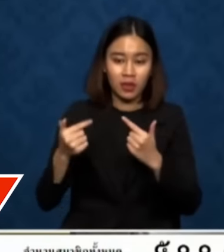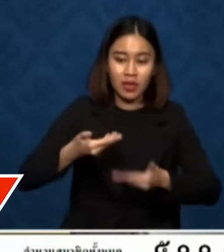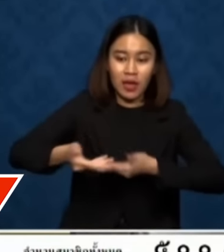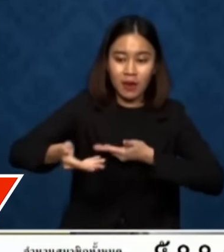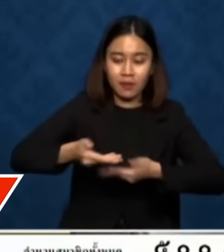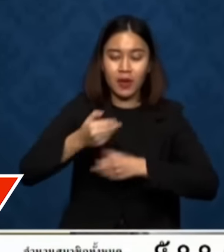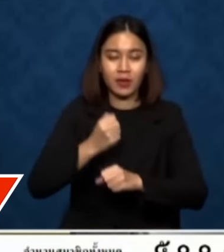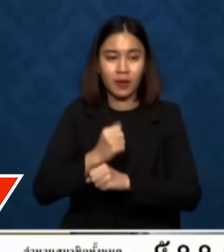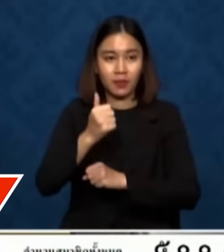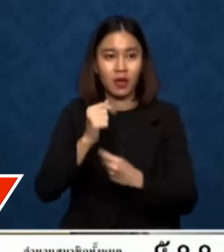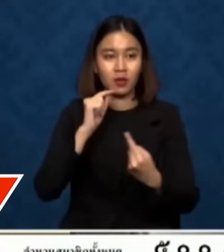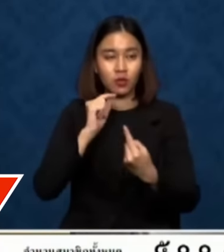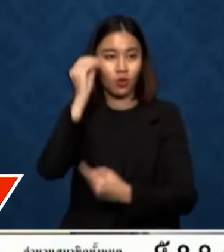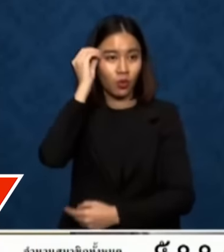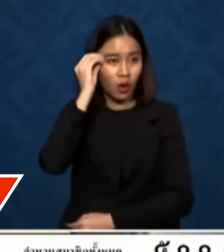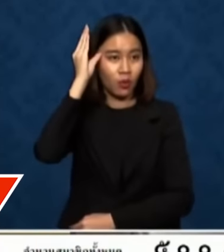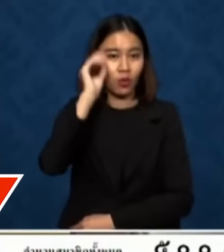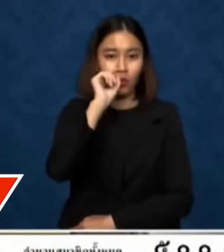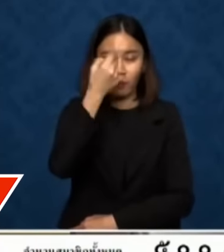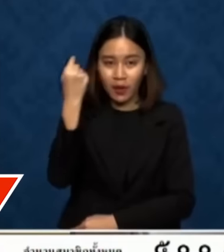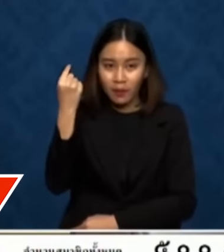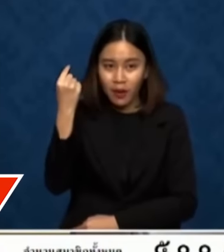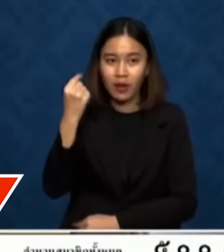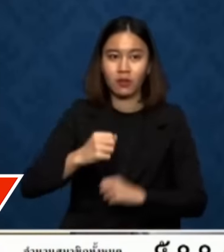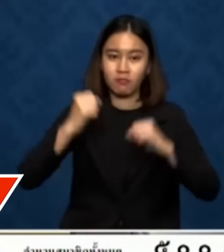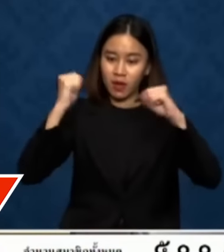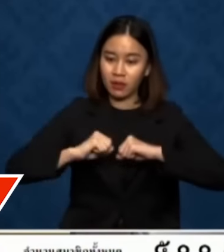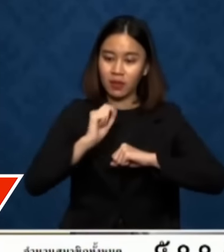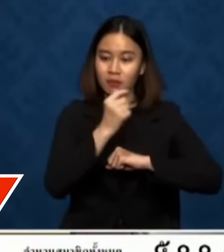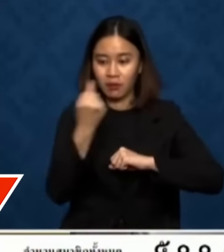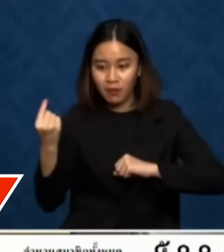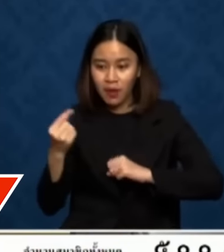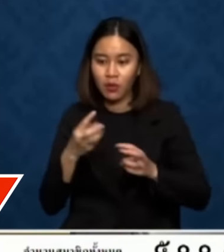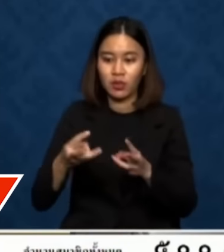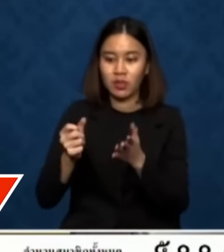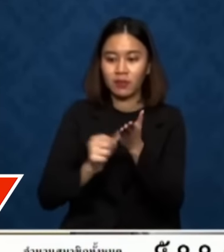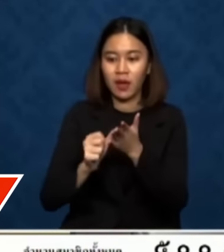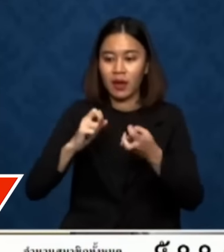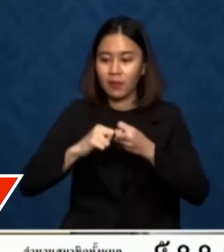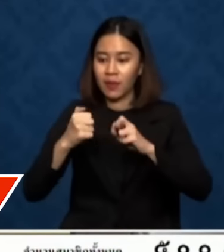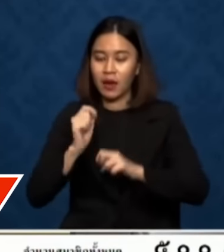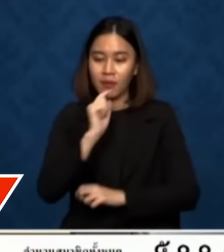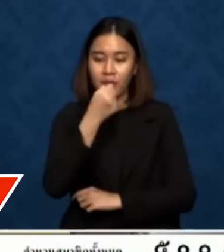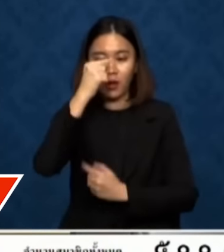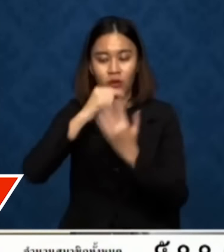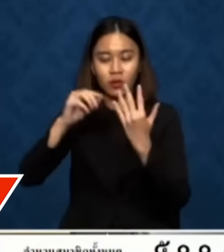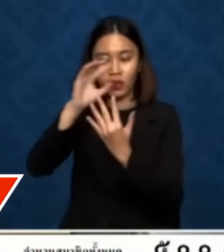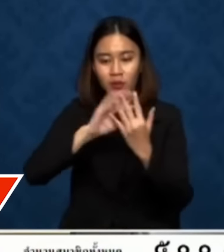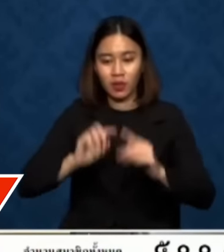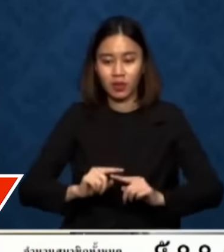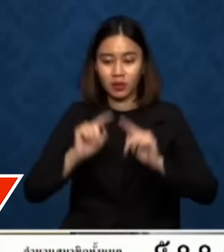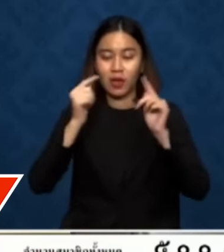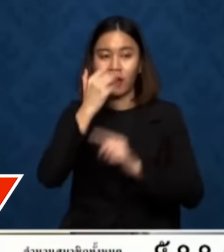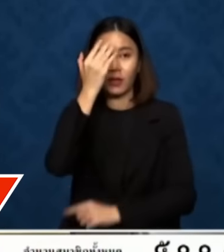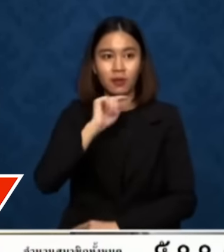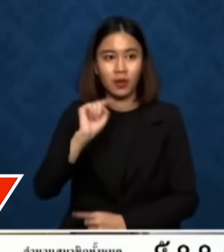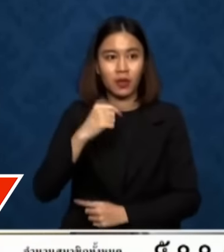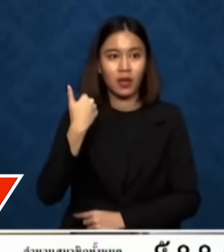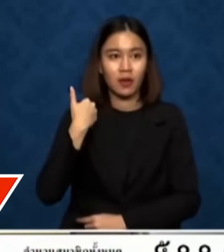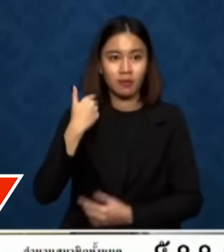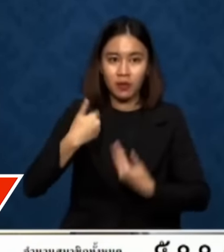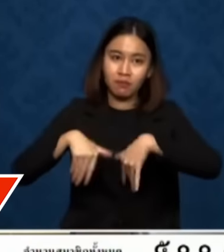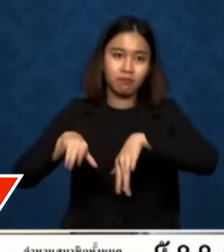ได้ค่ะนำไปสู่ความรู้ใหม่นำไปสู่ฉันทามติใหม่ๆและทางออกใหม่ๆของประเทศไทยแต่เมื่อไหร่ก็ตามค่ะที่มีการป